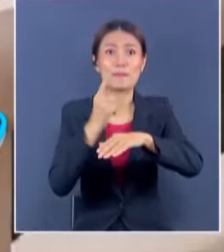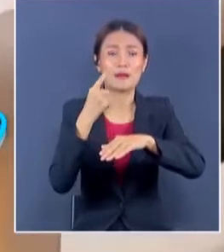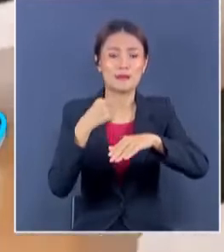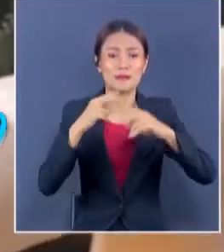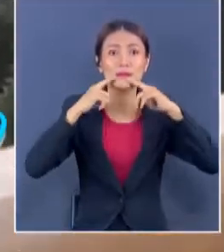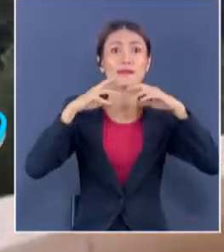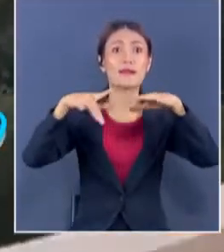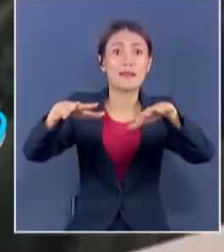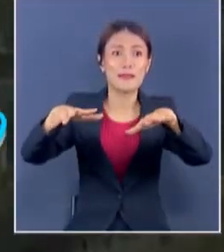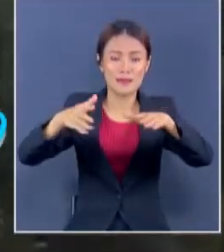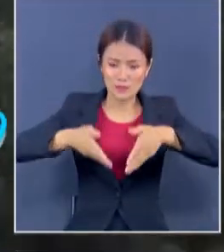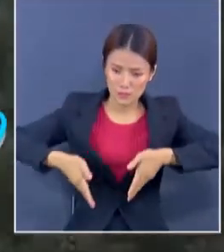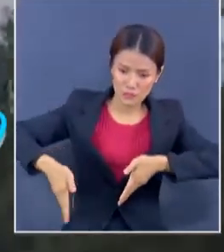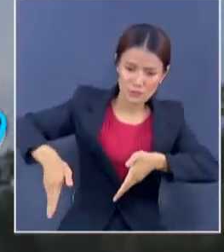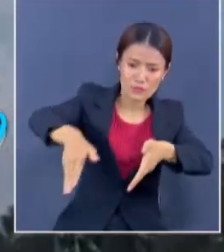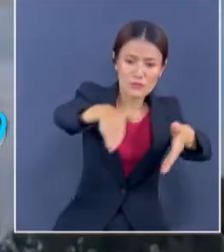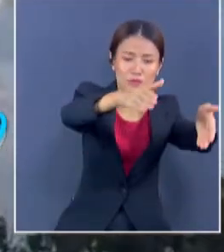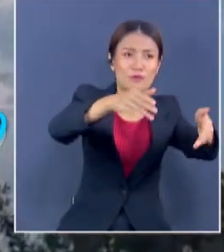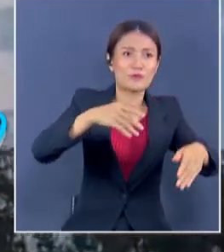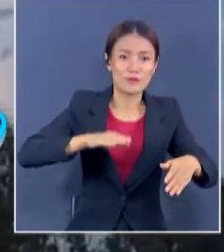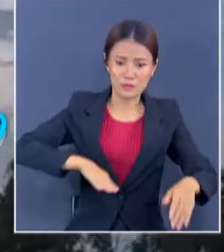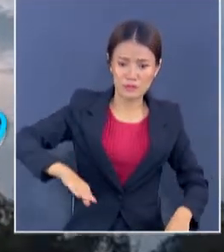ทะเลผู้สื่อข่าว